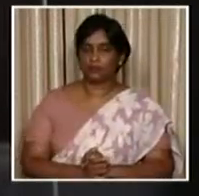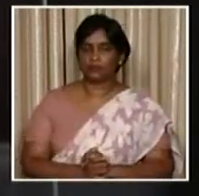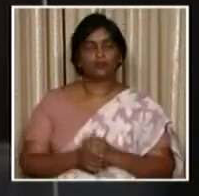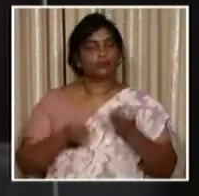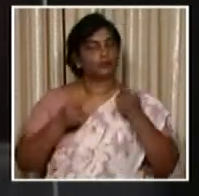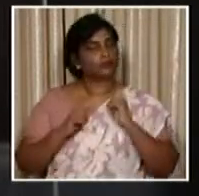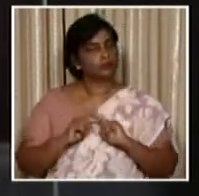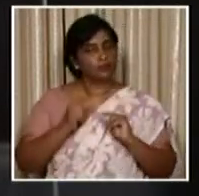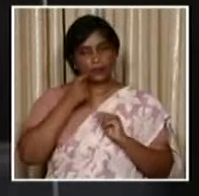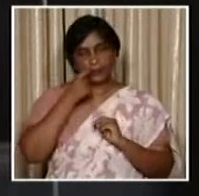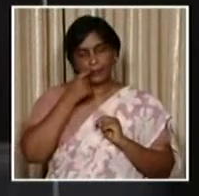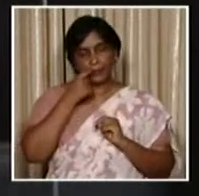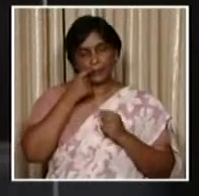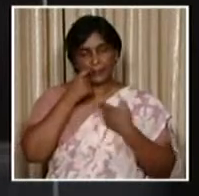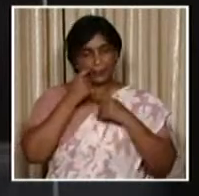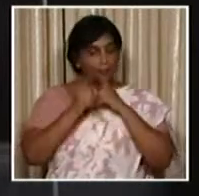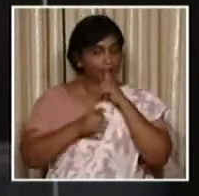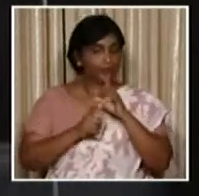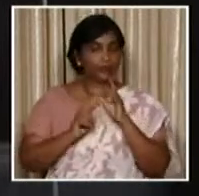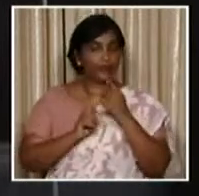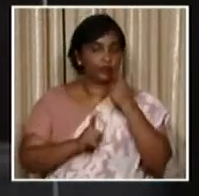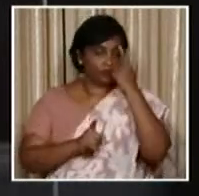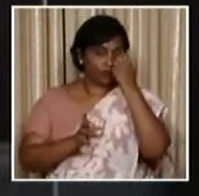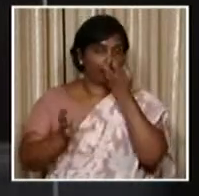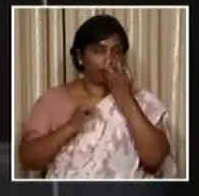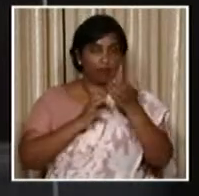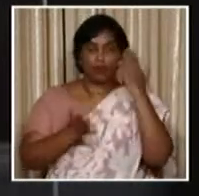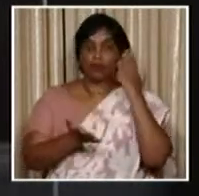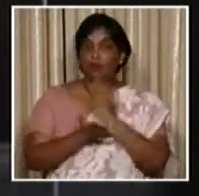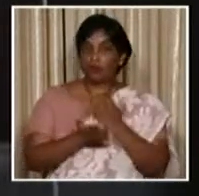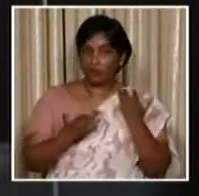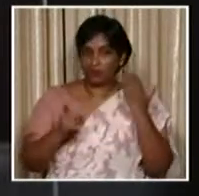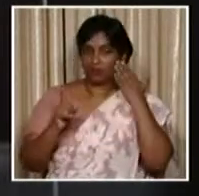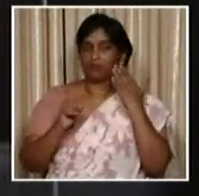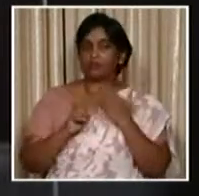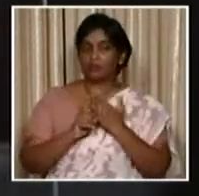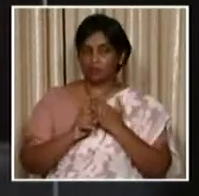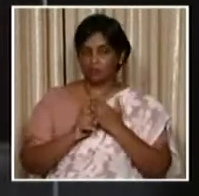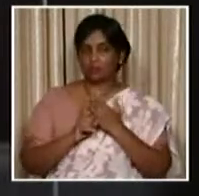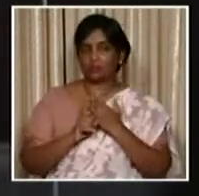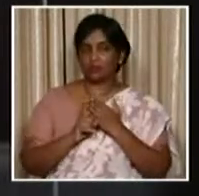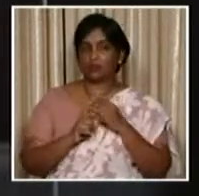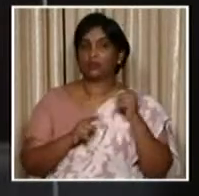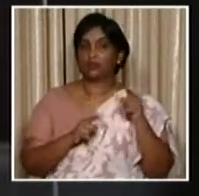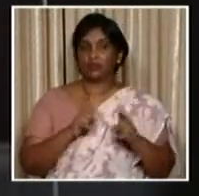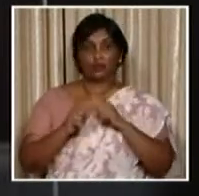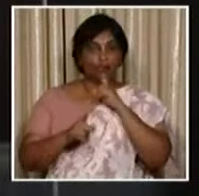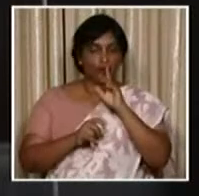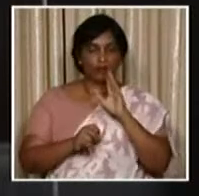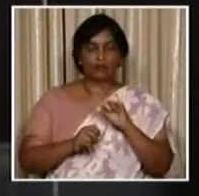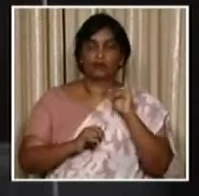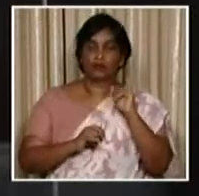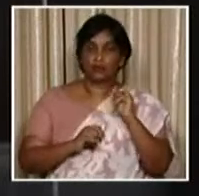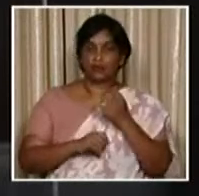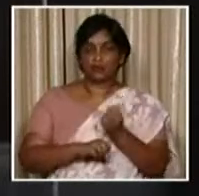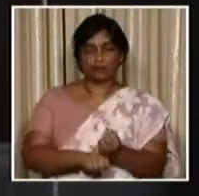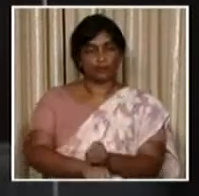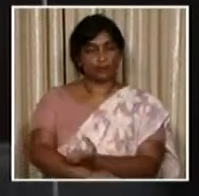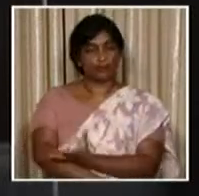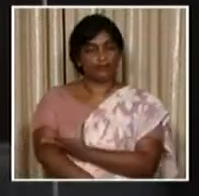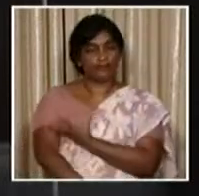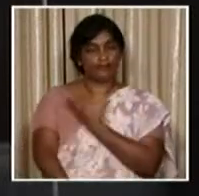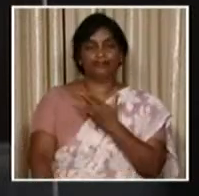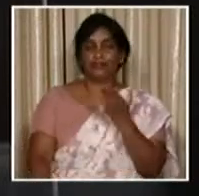Ilangat a, abik katakan none pasku pahari walakpa nogeni magan, me gan katakan ngoda samarung agi mile kelingi.